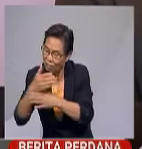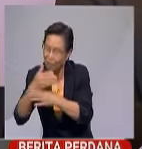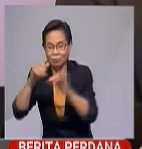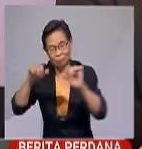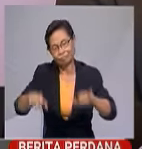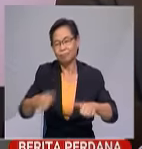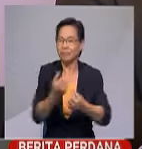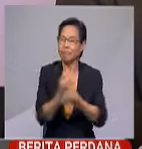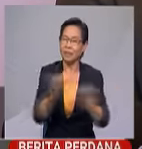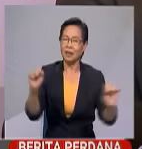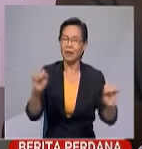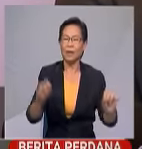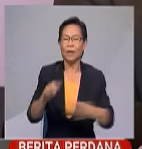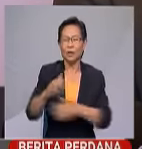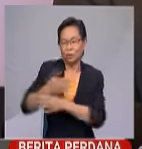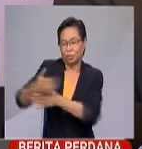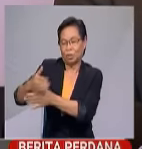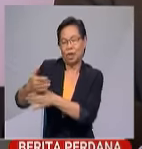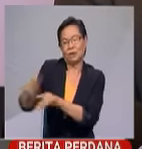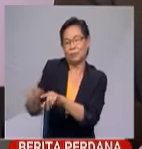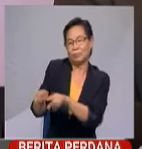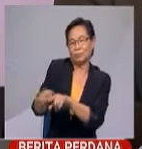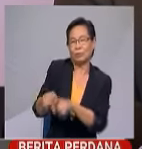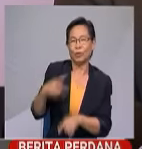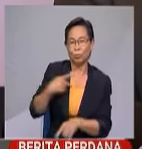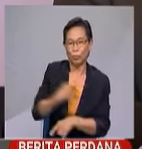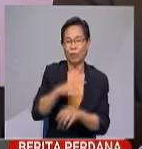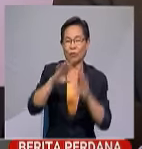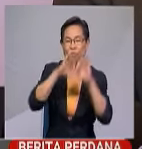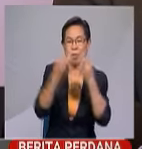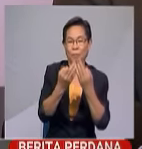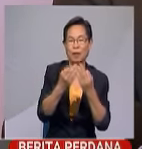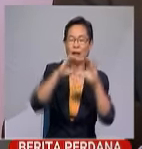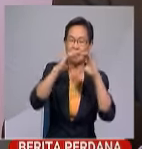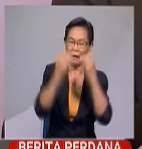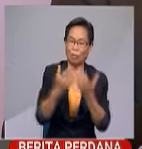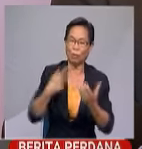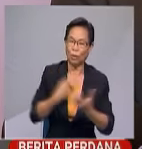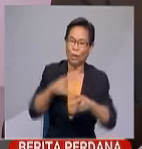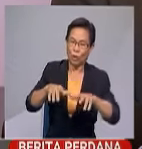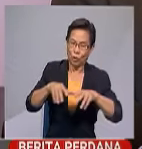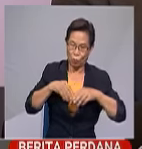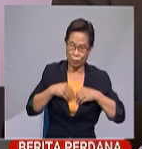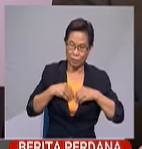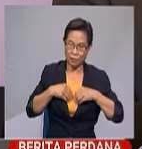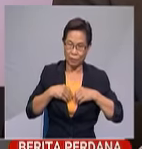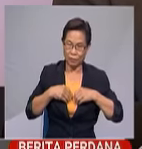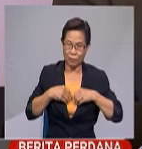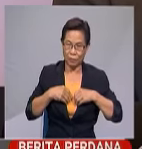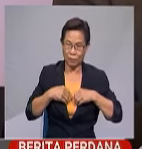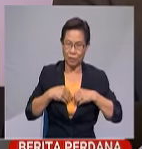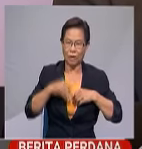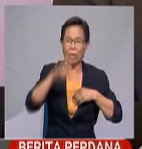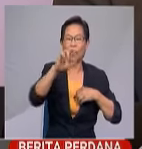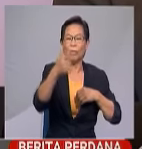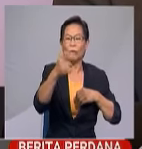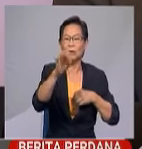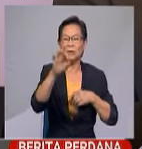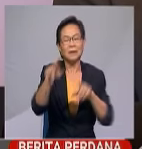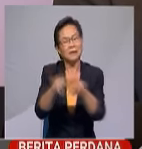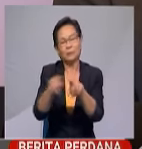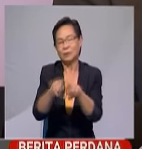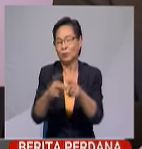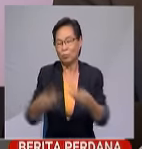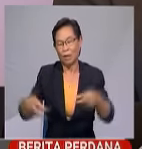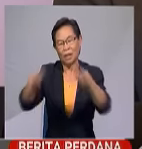him the same values. We are a family club and we receive from Rangers also the same